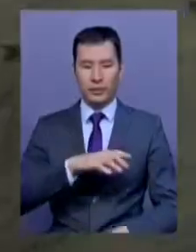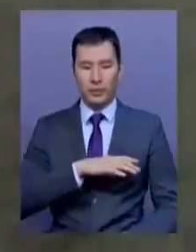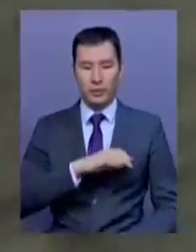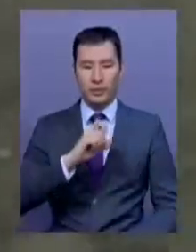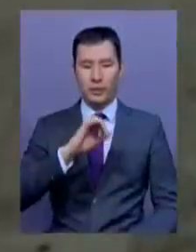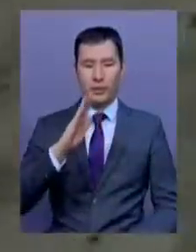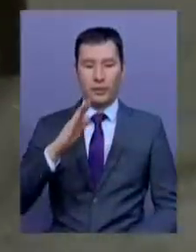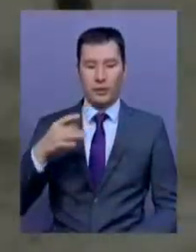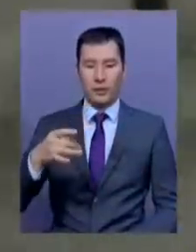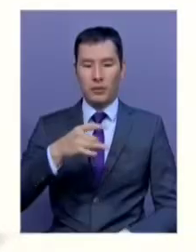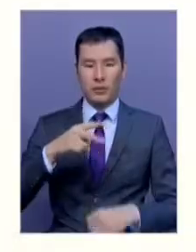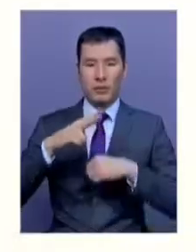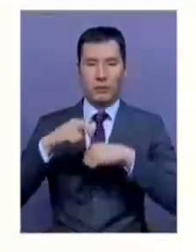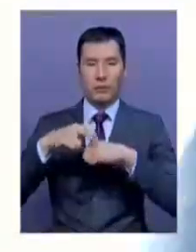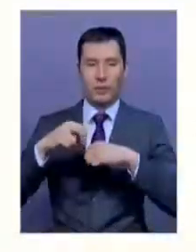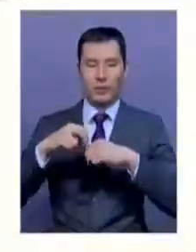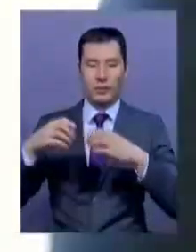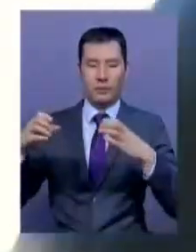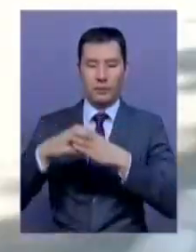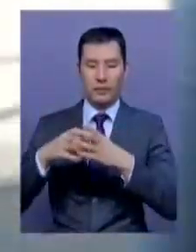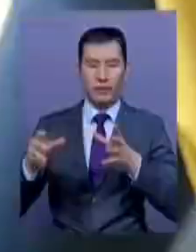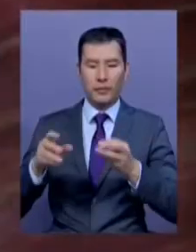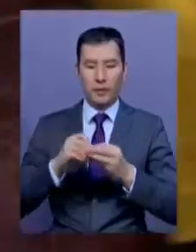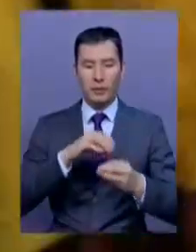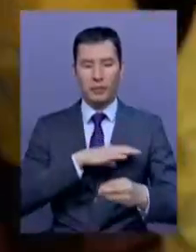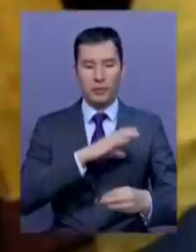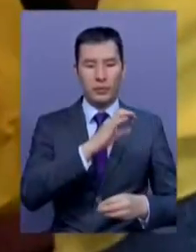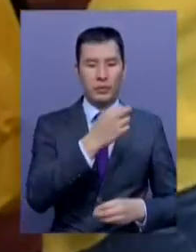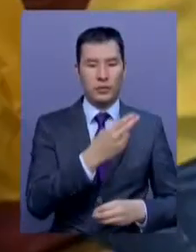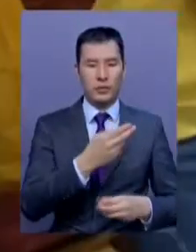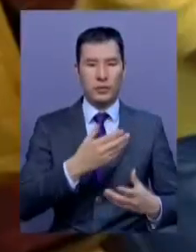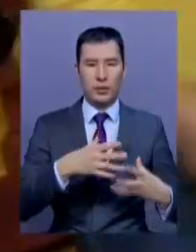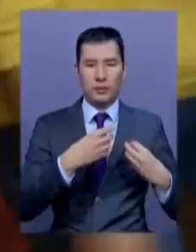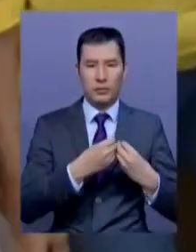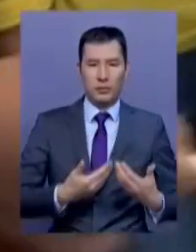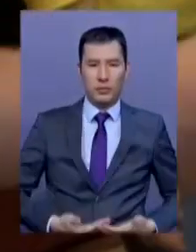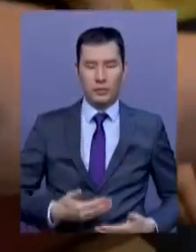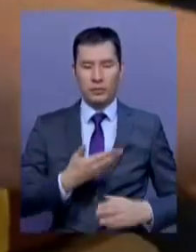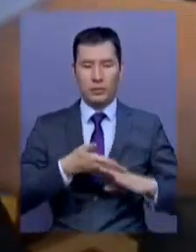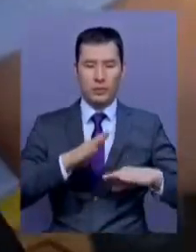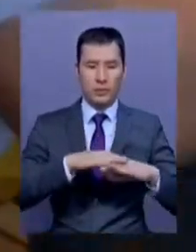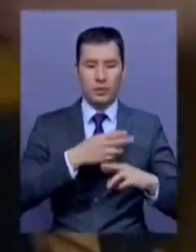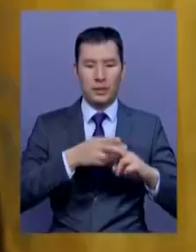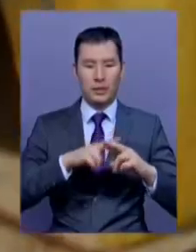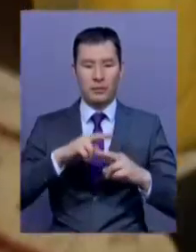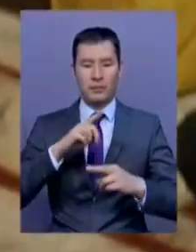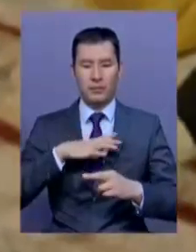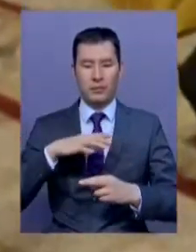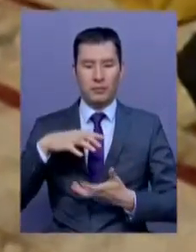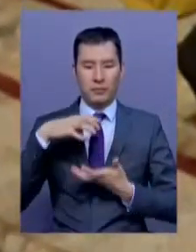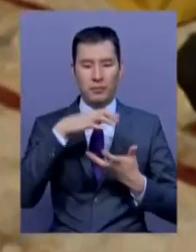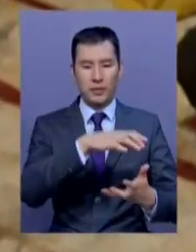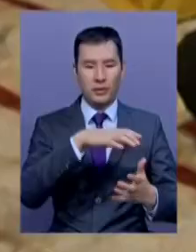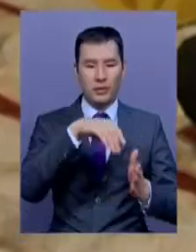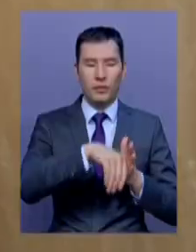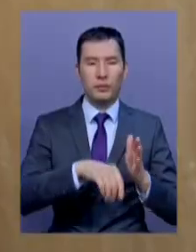жергілікті полиция бөлімшесінің қызметкерлерімен бірге әлеуметтік жағдайы нашар отбасының 4 баласына мектепке қажет кеңселік құралдар